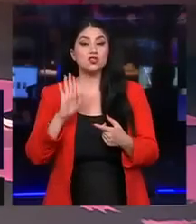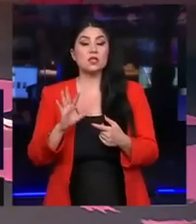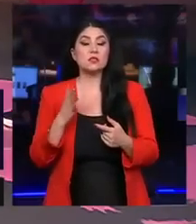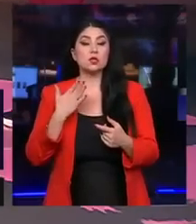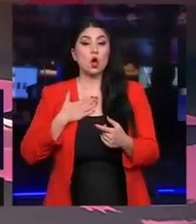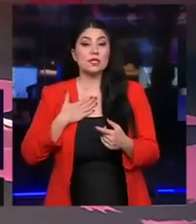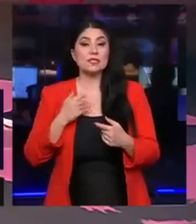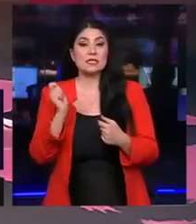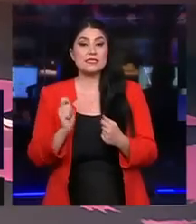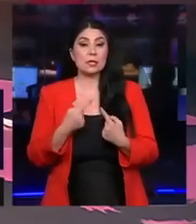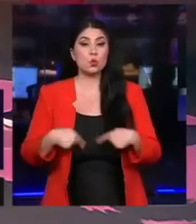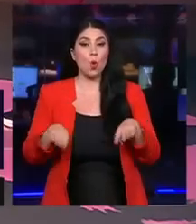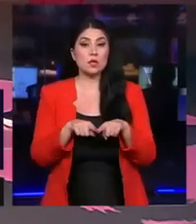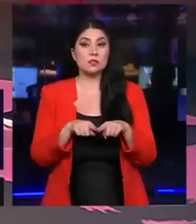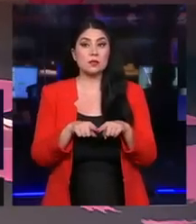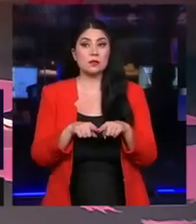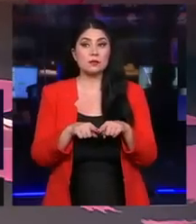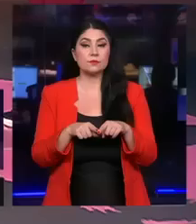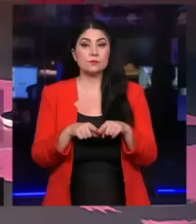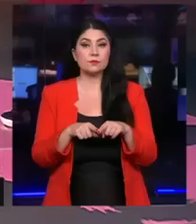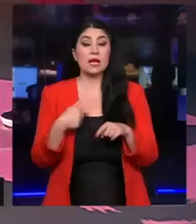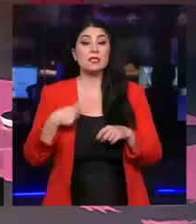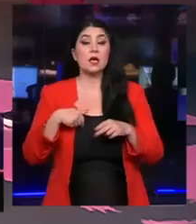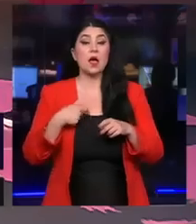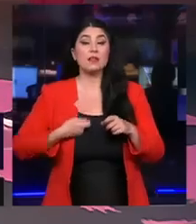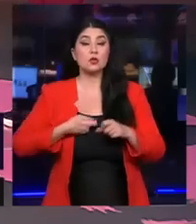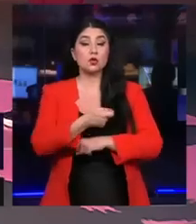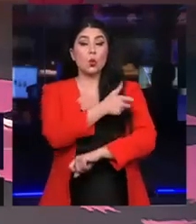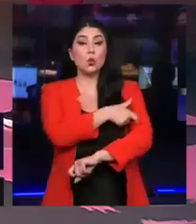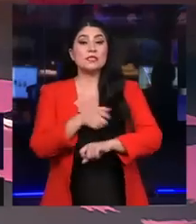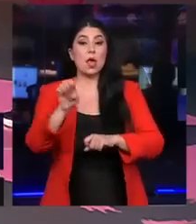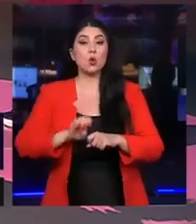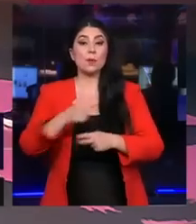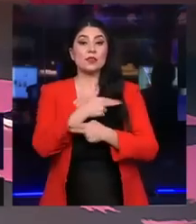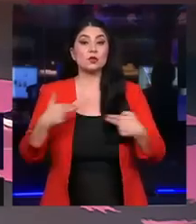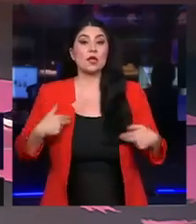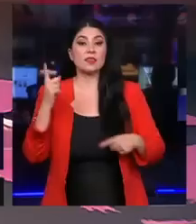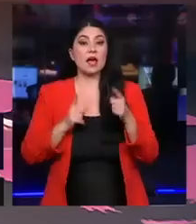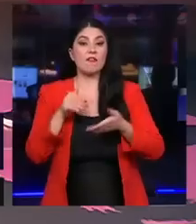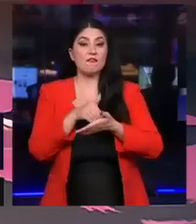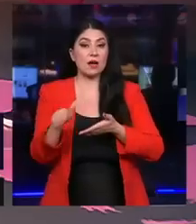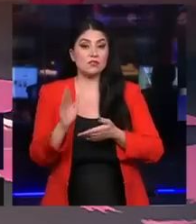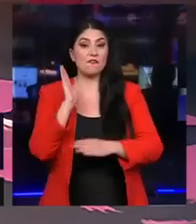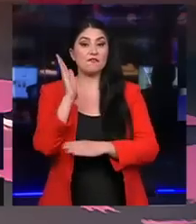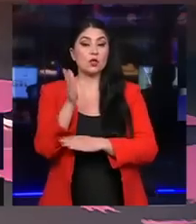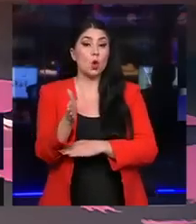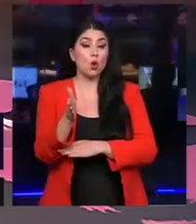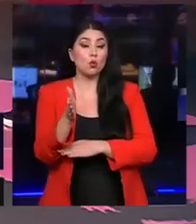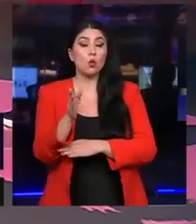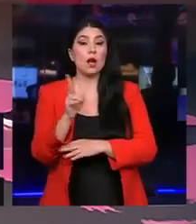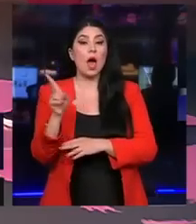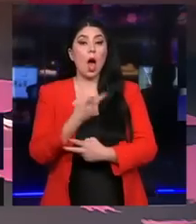a țării noastre de a se adresa Curții Europene de Justiție în cazul viitorului refuz